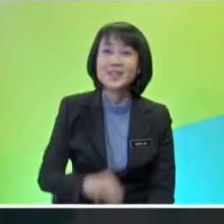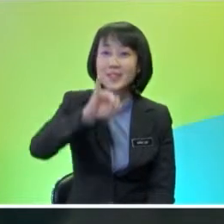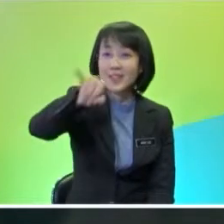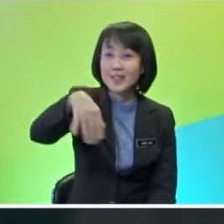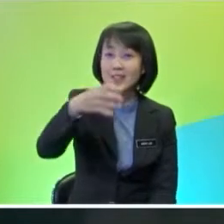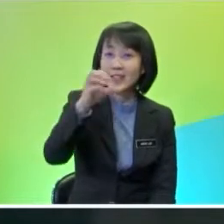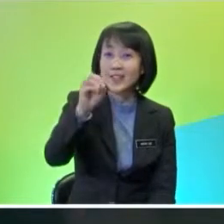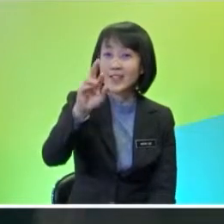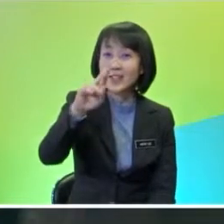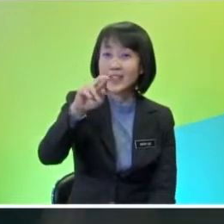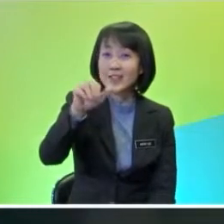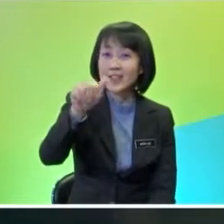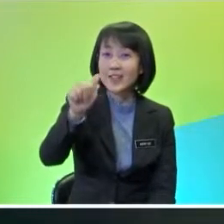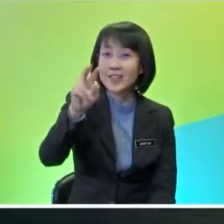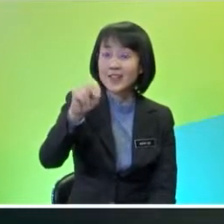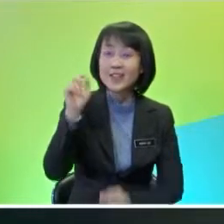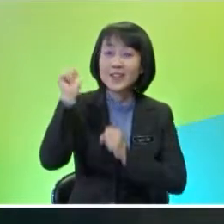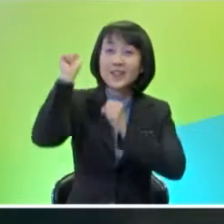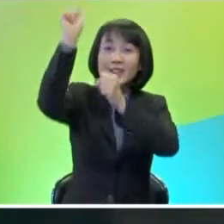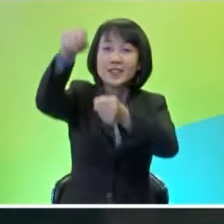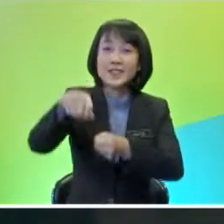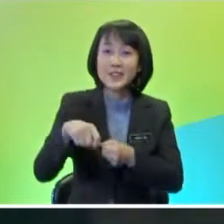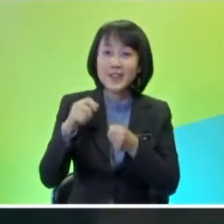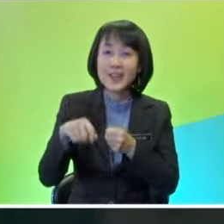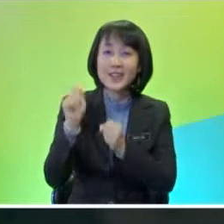sekitar kita yang boleh kita gunakan halo